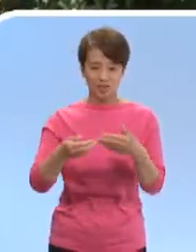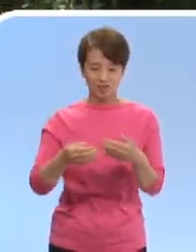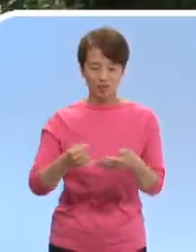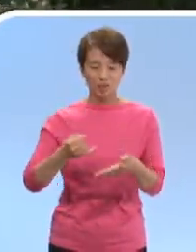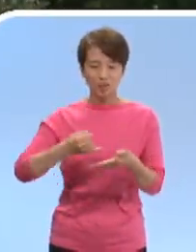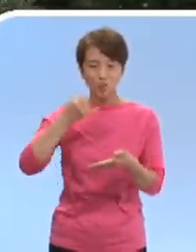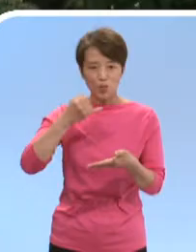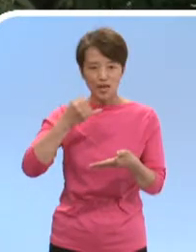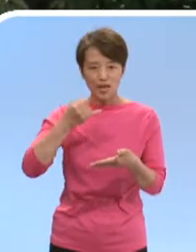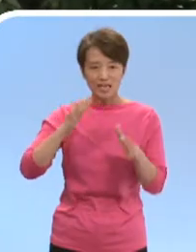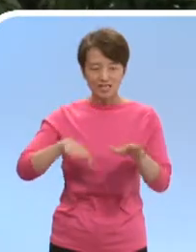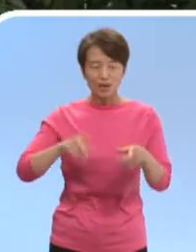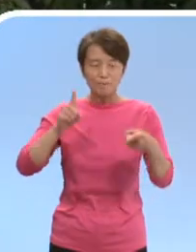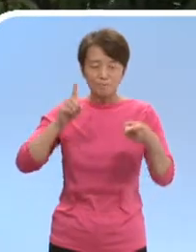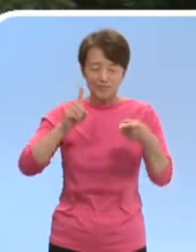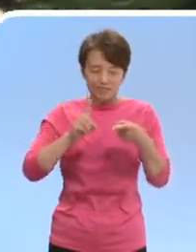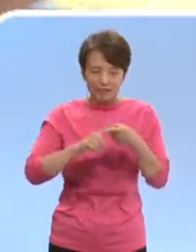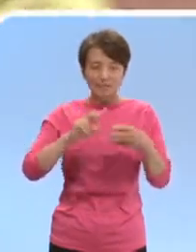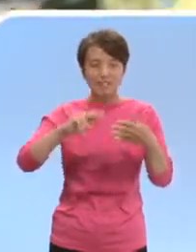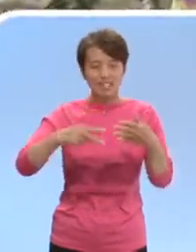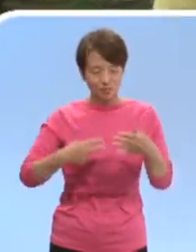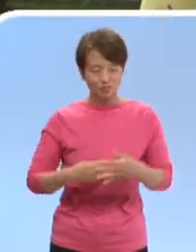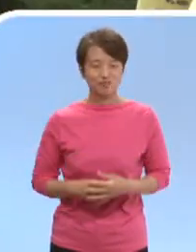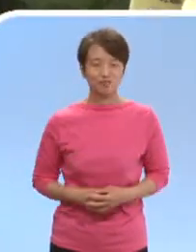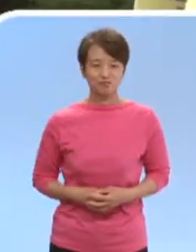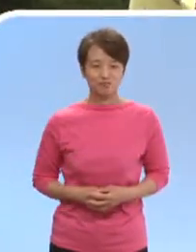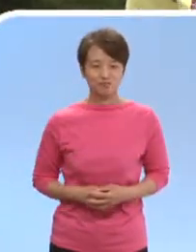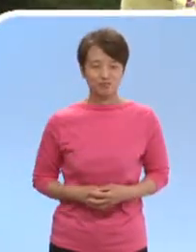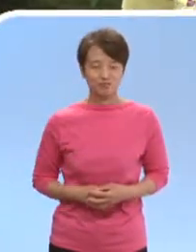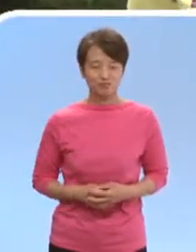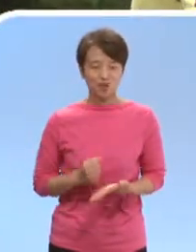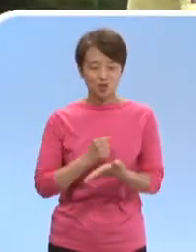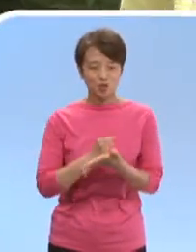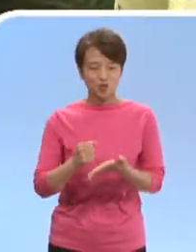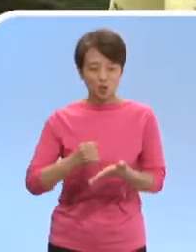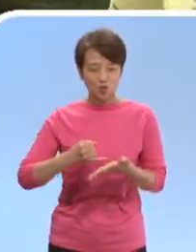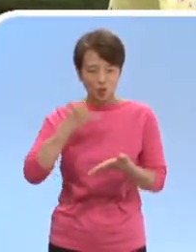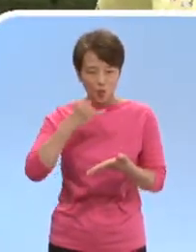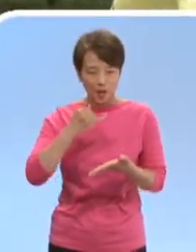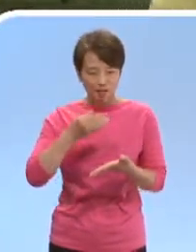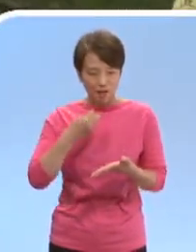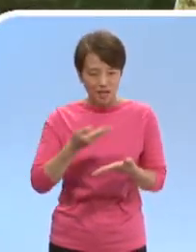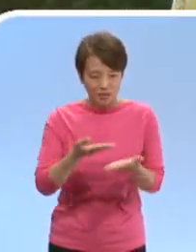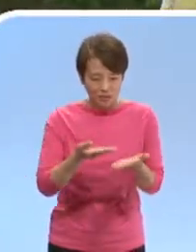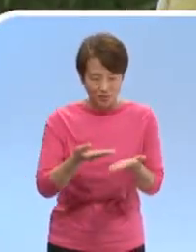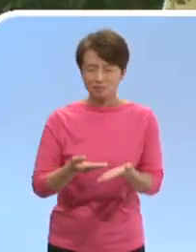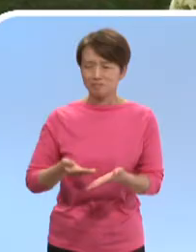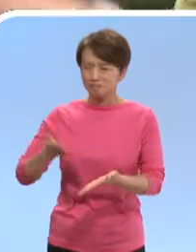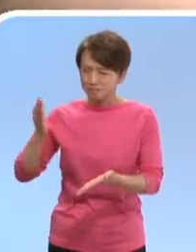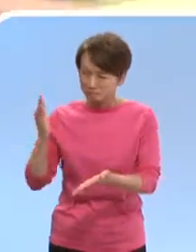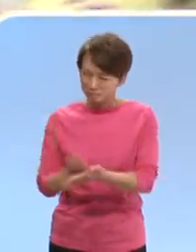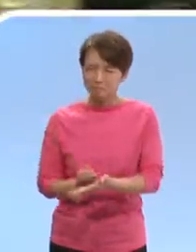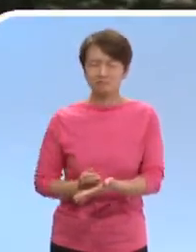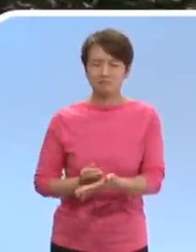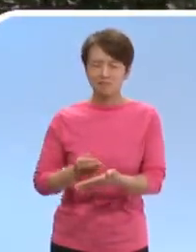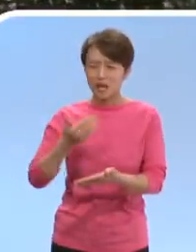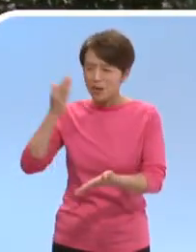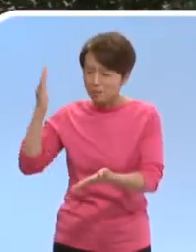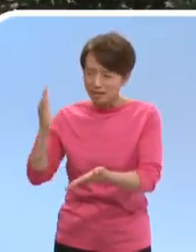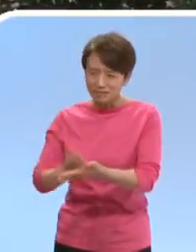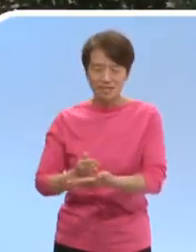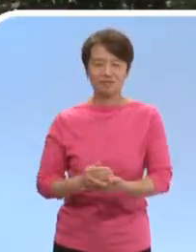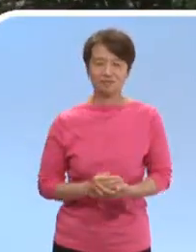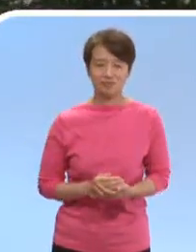そうめん今の季節にぴったりやんね。 赤坂お手製の黒そうめん食べる？ 気持ち悪いから食べません